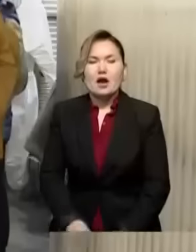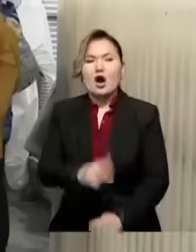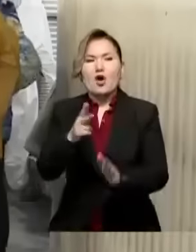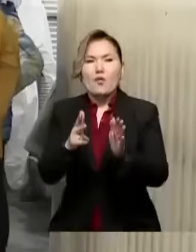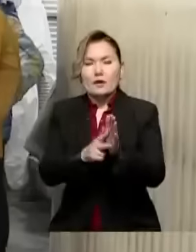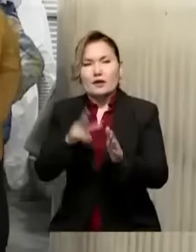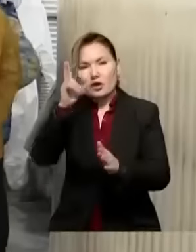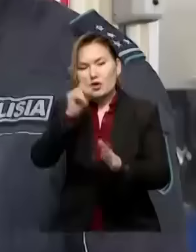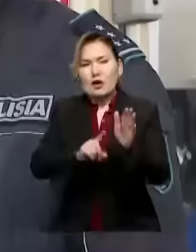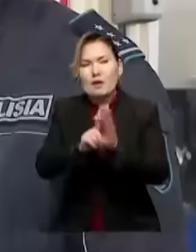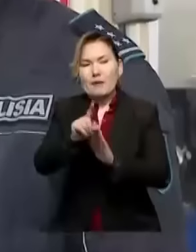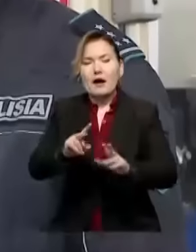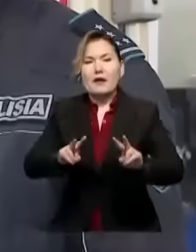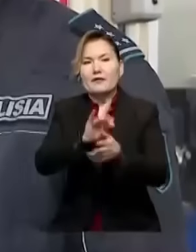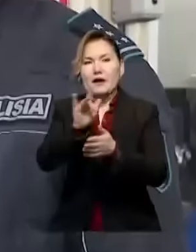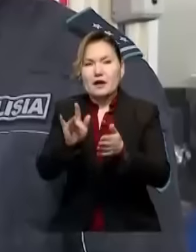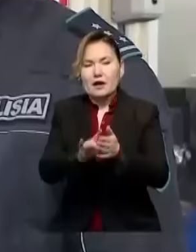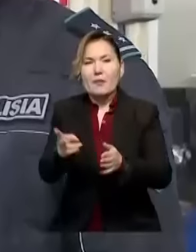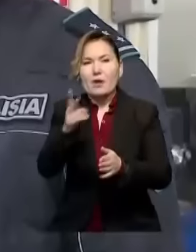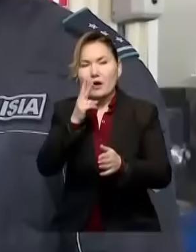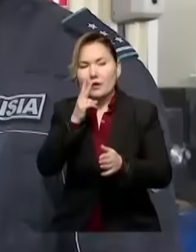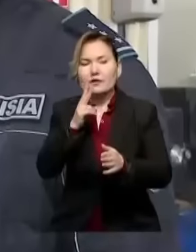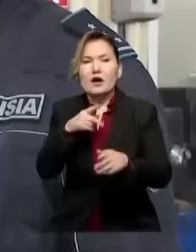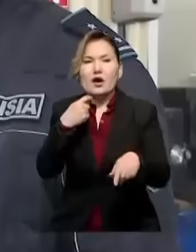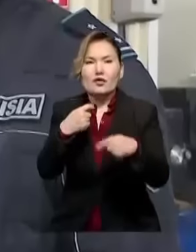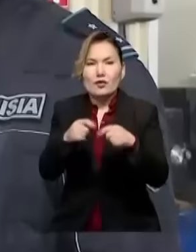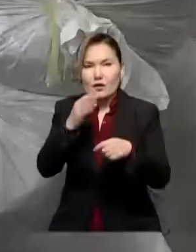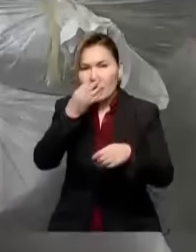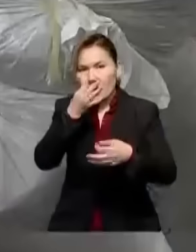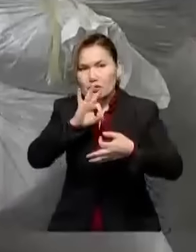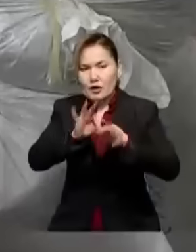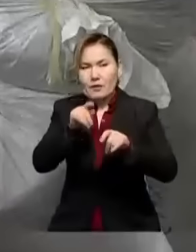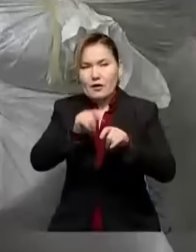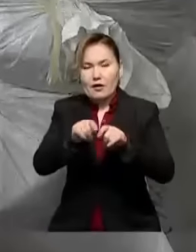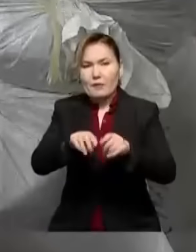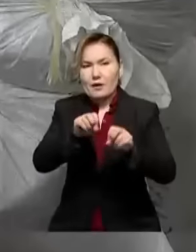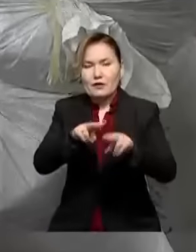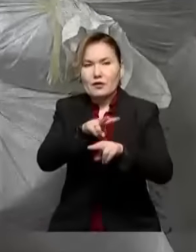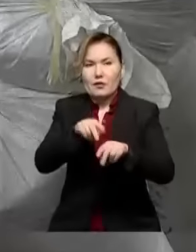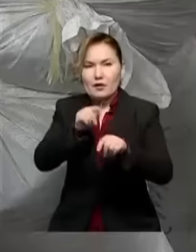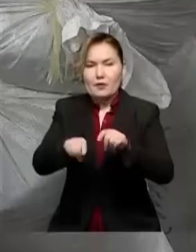18 наурыздан бастап елордада темекі өнімдерін тәркілеу бойынша уәкілетті органдар бірлесіп арнайы